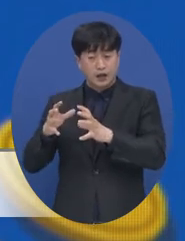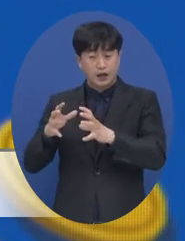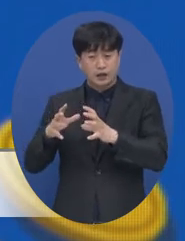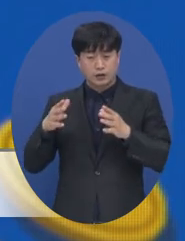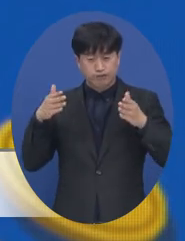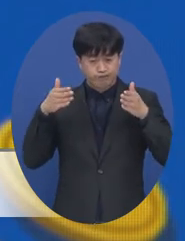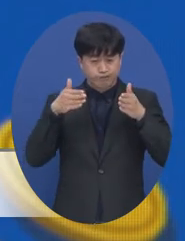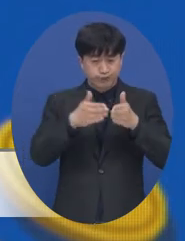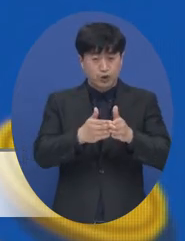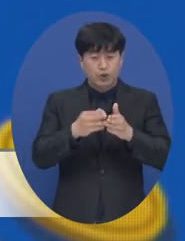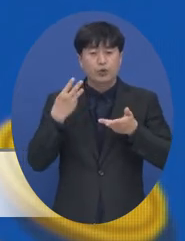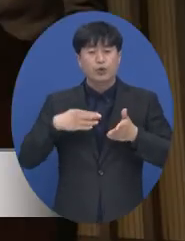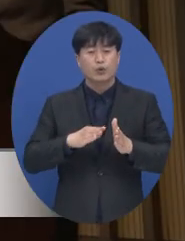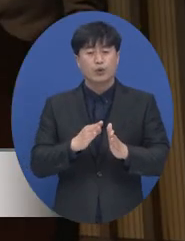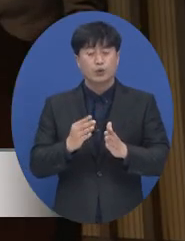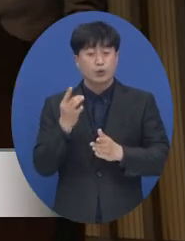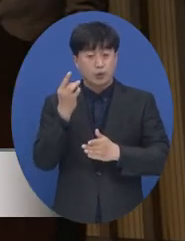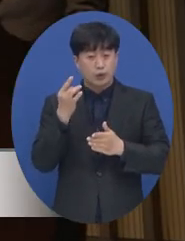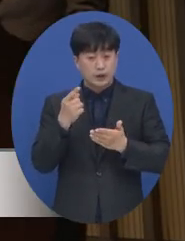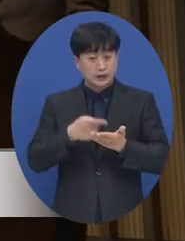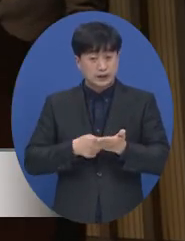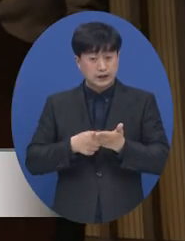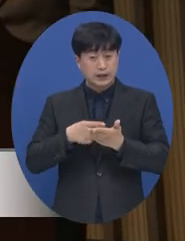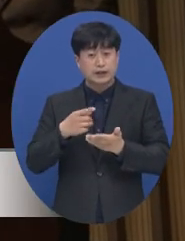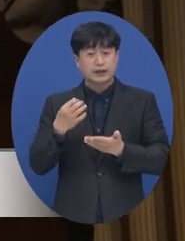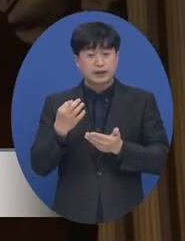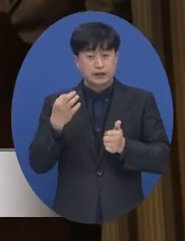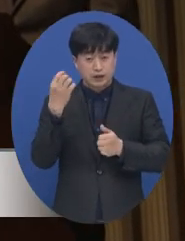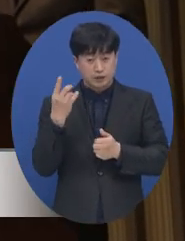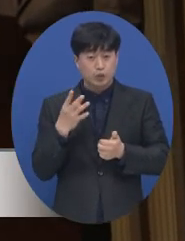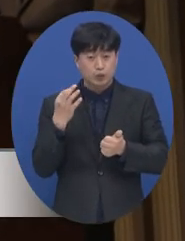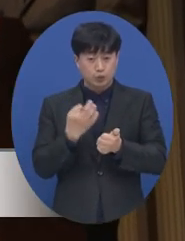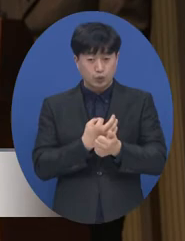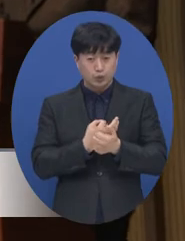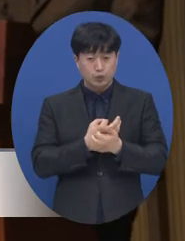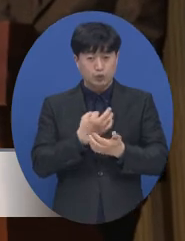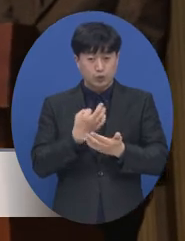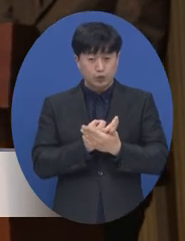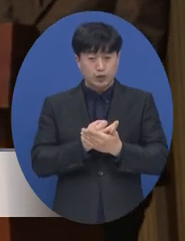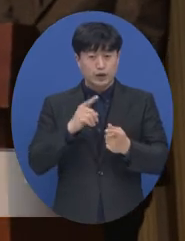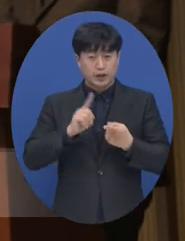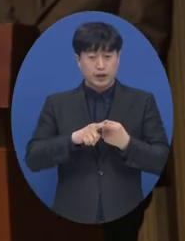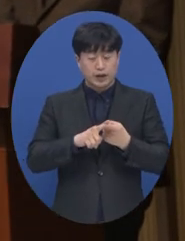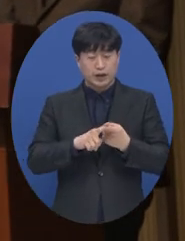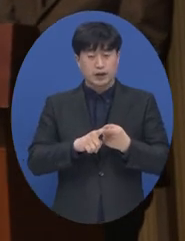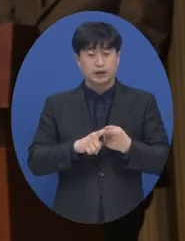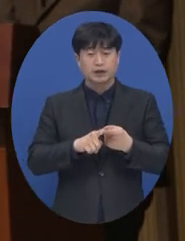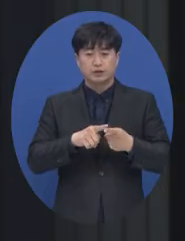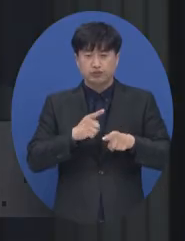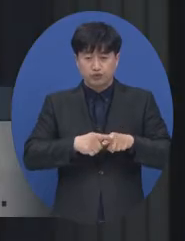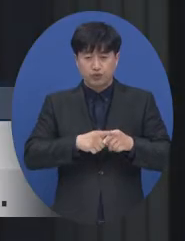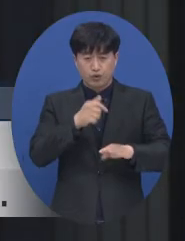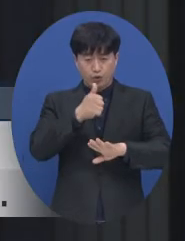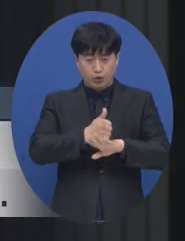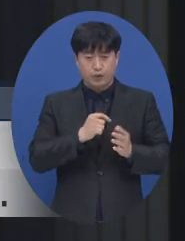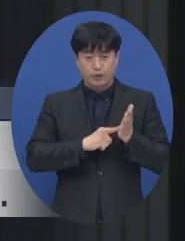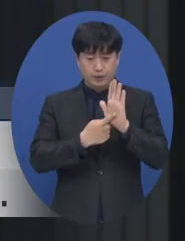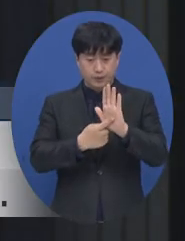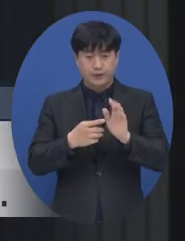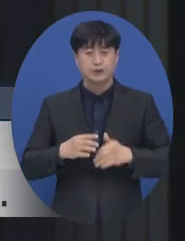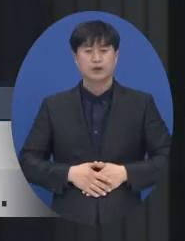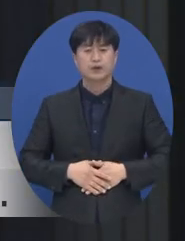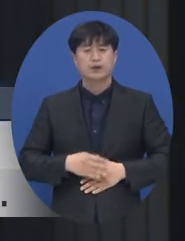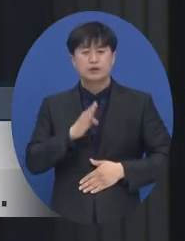경기도 재난기본소득. 이에 대한 소비 데이터 분석 결과를 내놓아 큰 관심을 샀습니다. 실제 분석을 해본